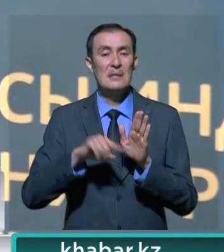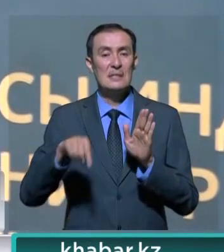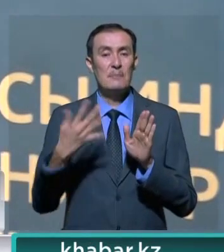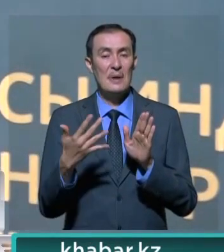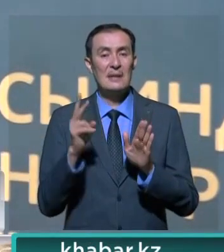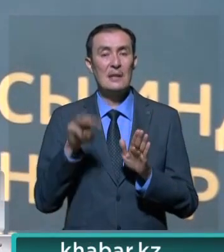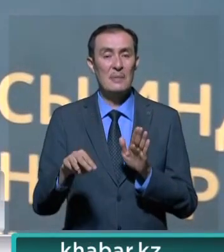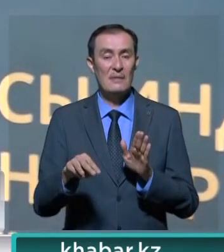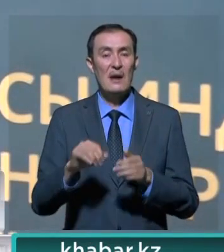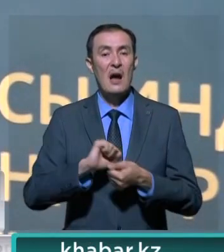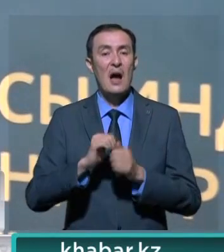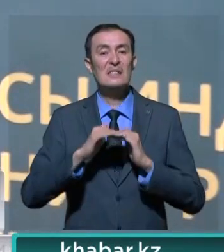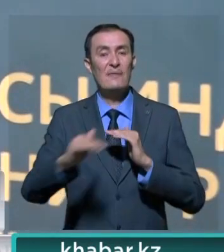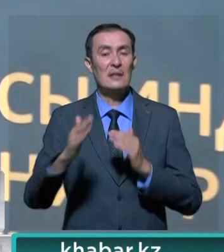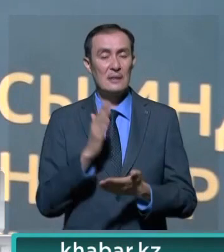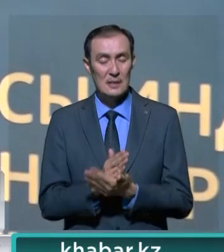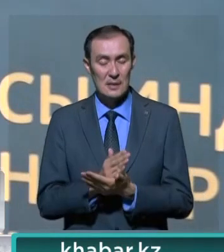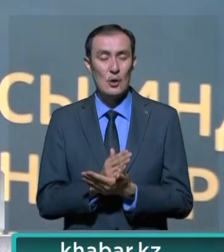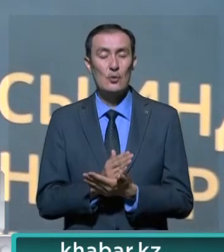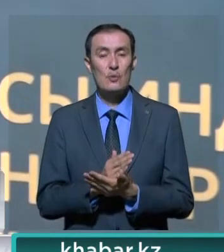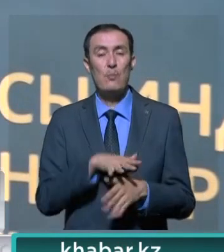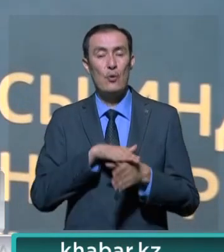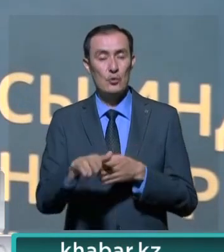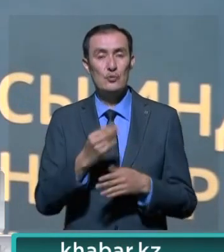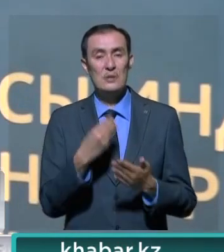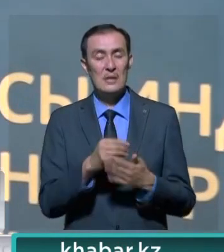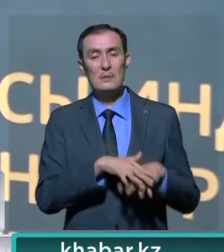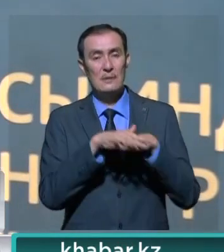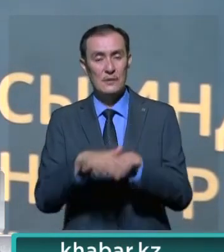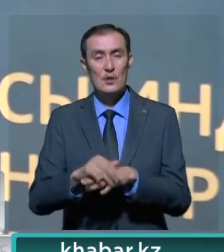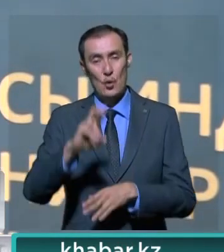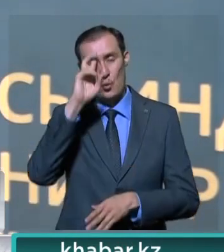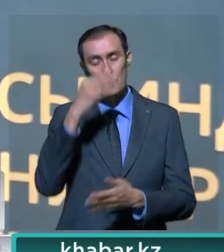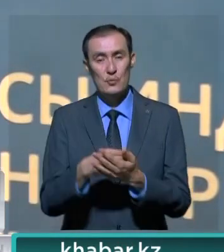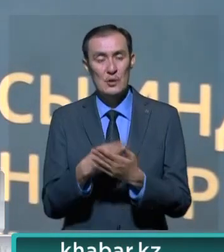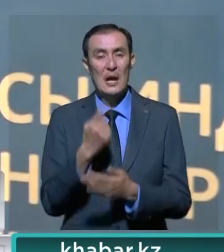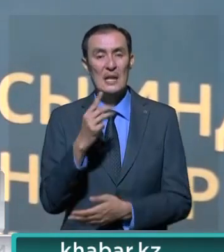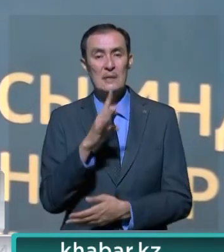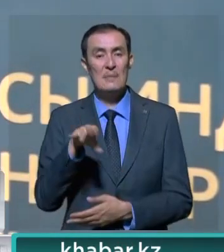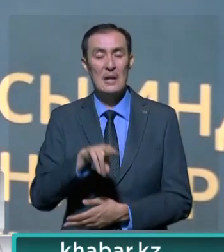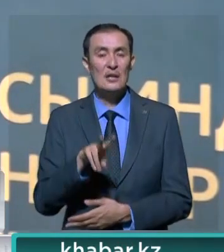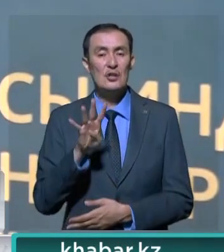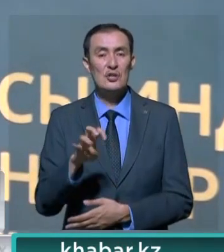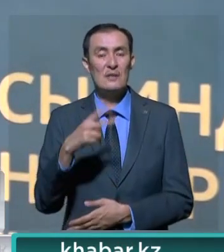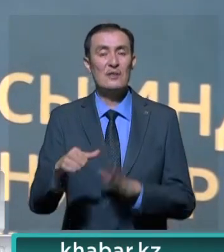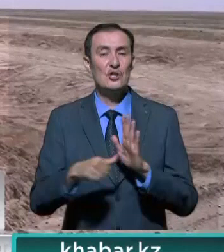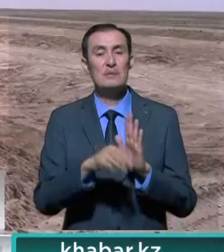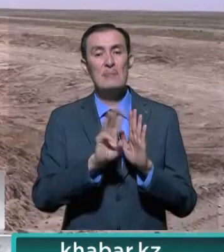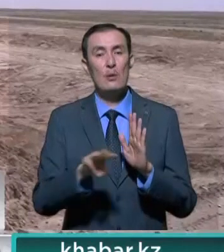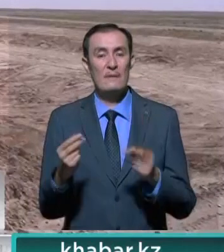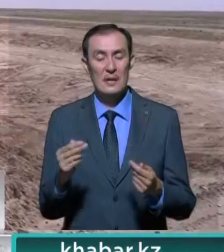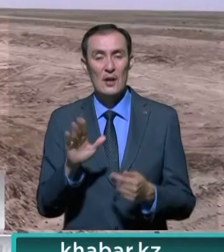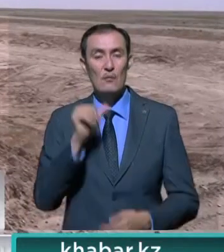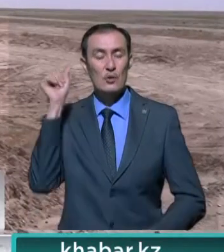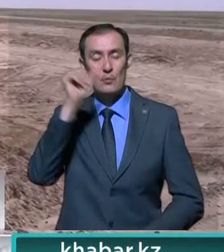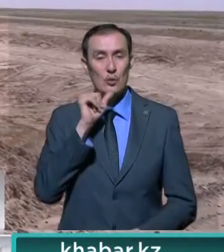уже асфальтировано. Средства на этот год полностью поступили из республиканского бюджета. Это 1 миллиард 426 миллионов тенге. В прошлом